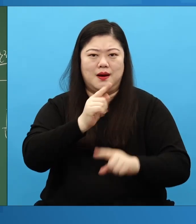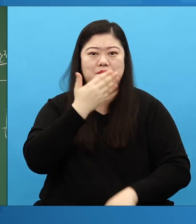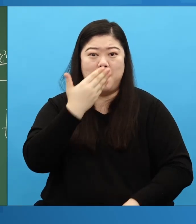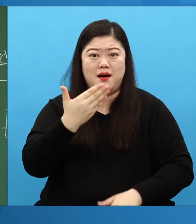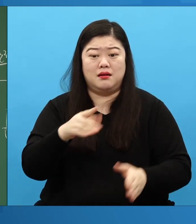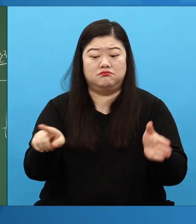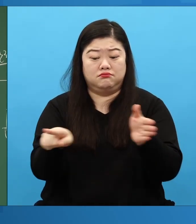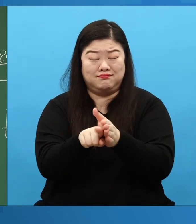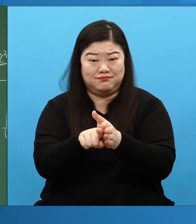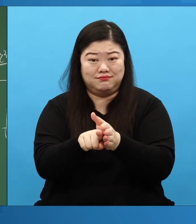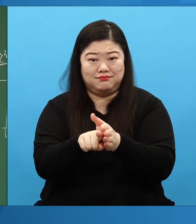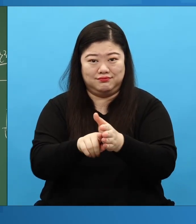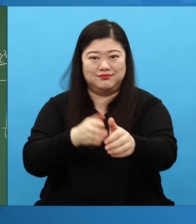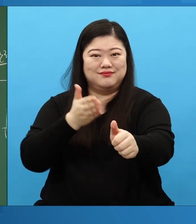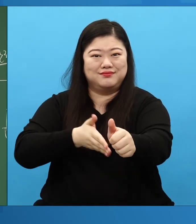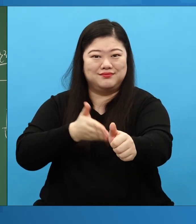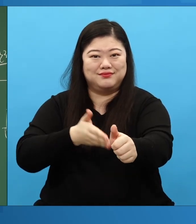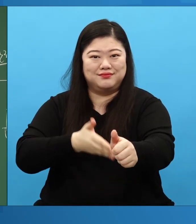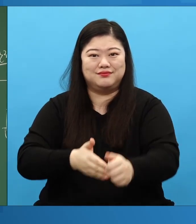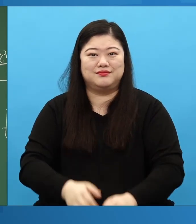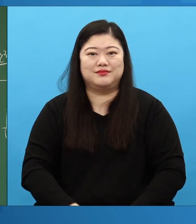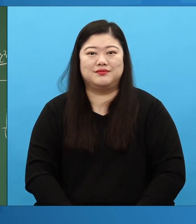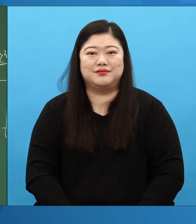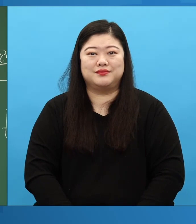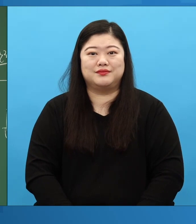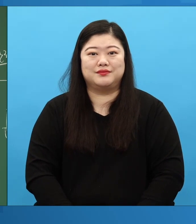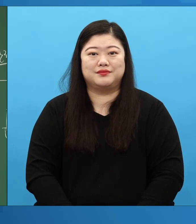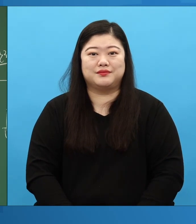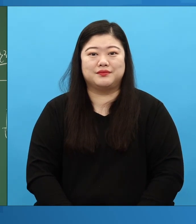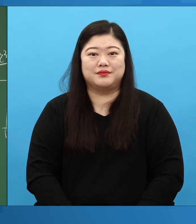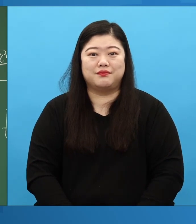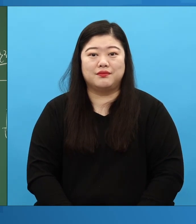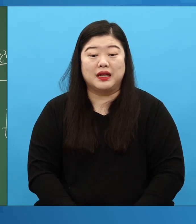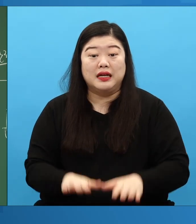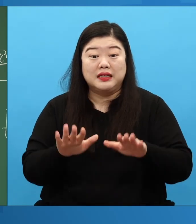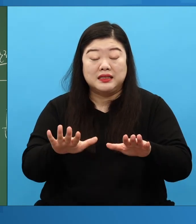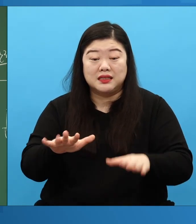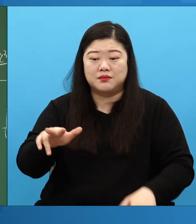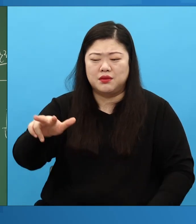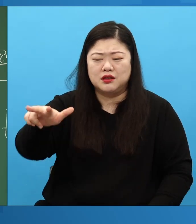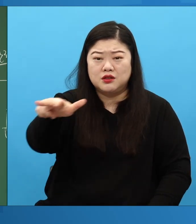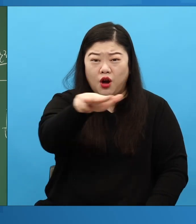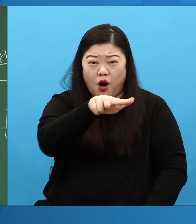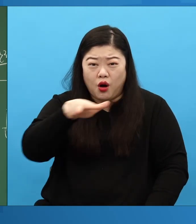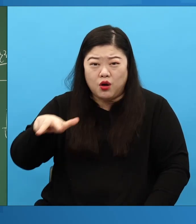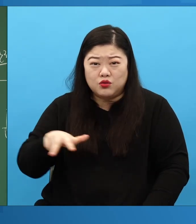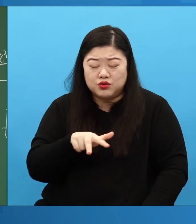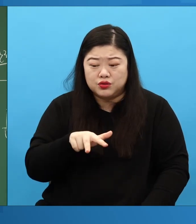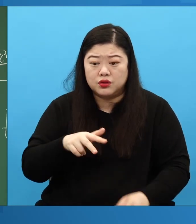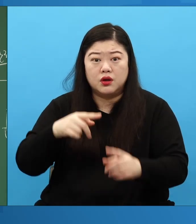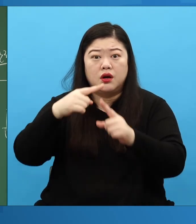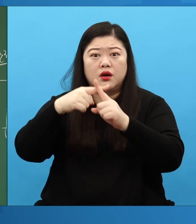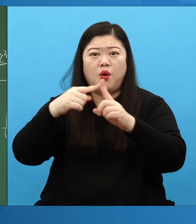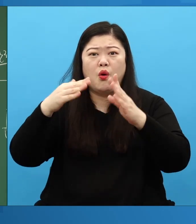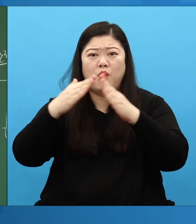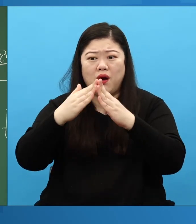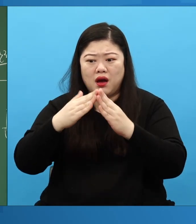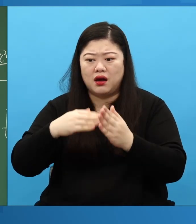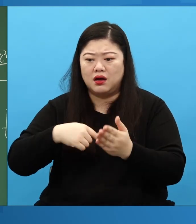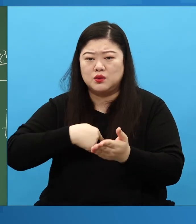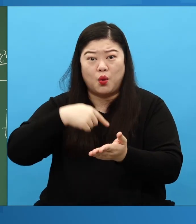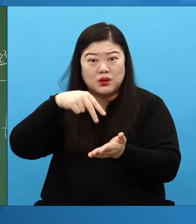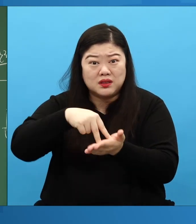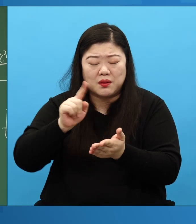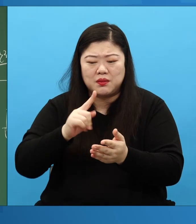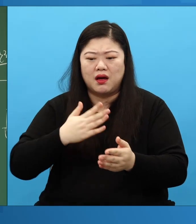딱 붙잡아야 all 돼요. things. That's how you must hold on to 지금 it. 전국에 교회 없는 교회들은 전부 이 언약 잡으셔야 돼요. And so in all throughout the world, if